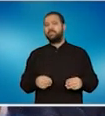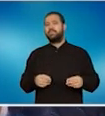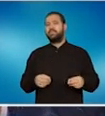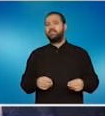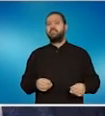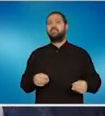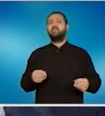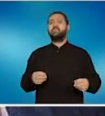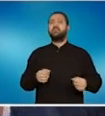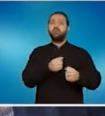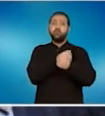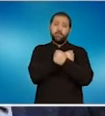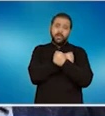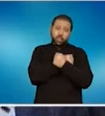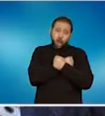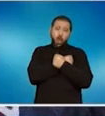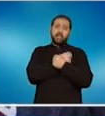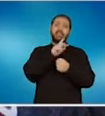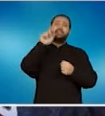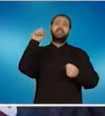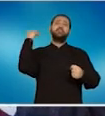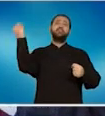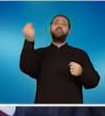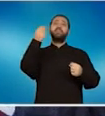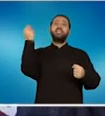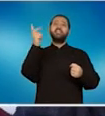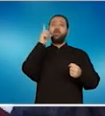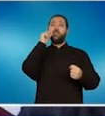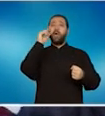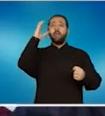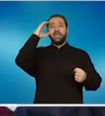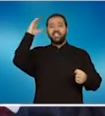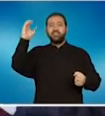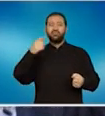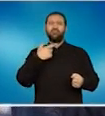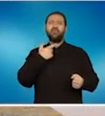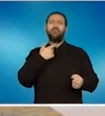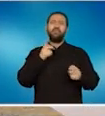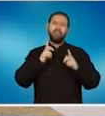iubire, dremăritori creștini. Și tonalitatea vocii era cumva suavă, lină.